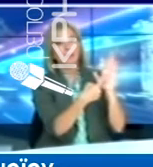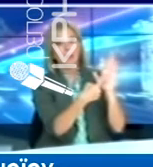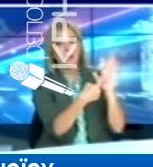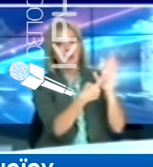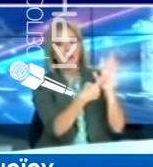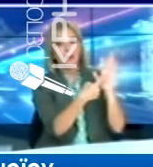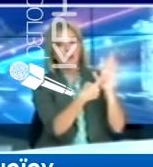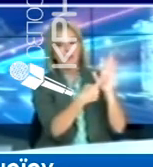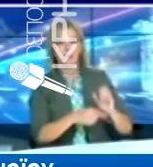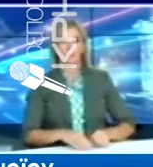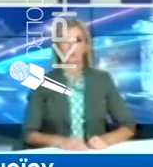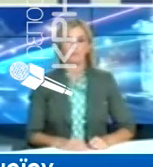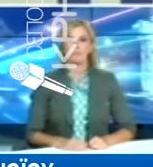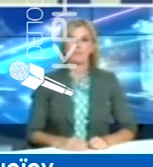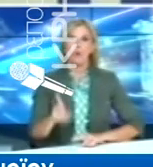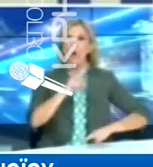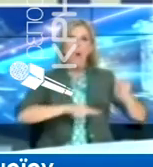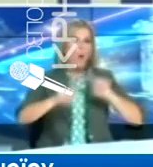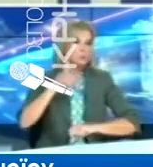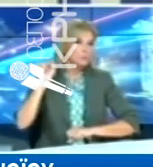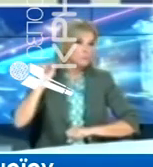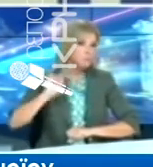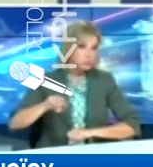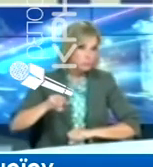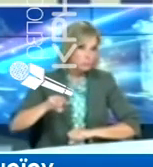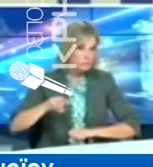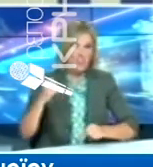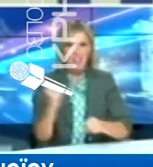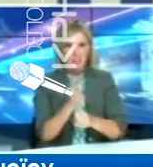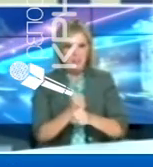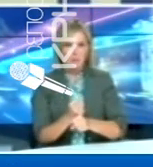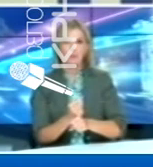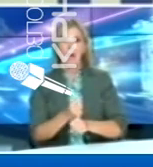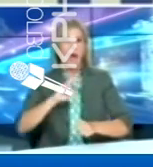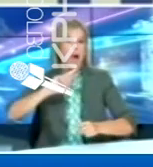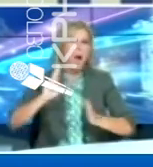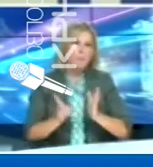Οι κυρώσεις μη συμμόρφωσης είναι αναστολή εργασίας για τους εργαζομένους,